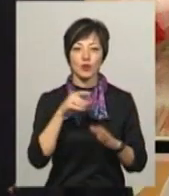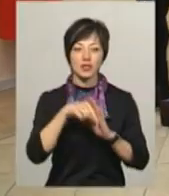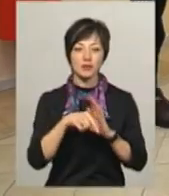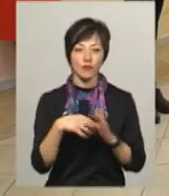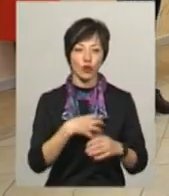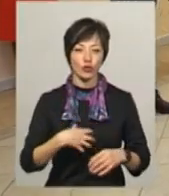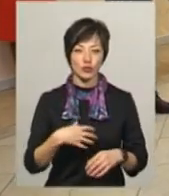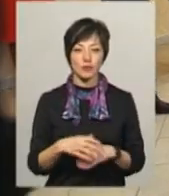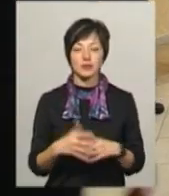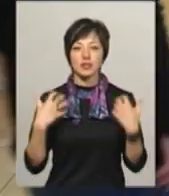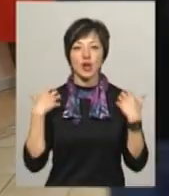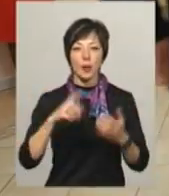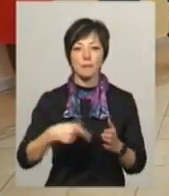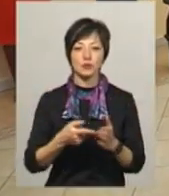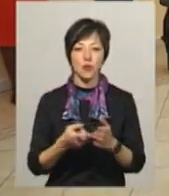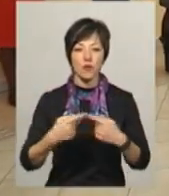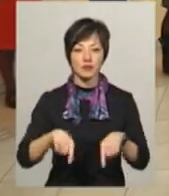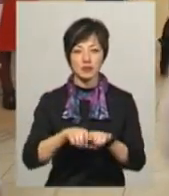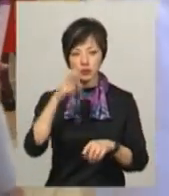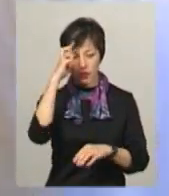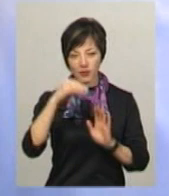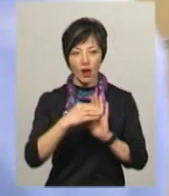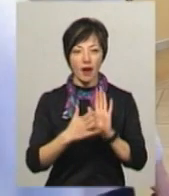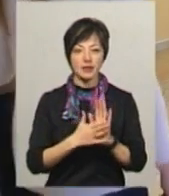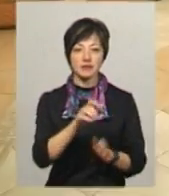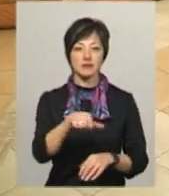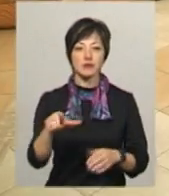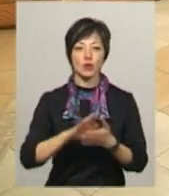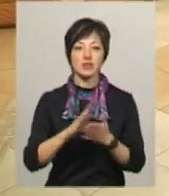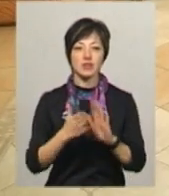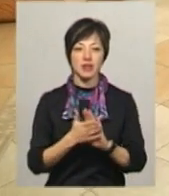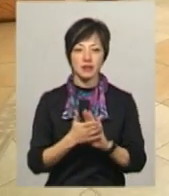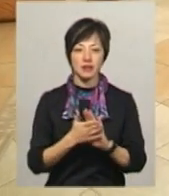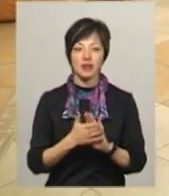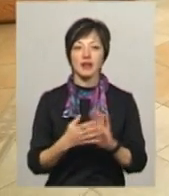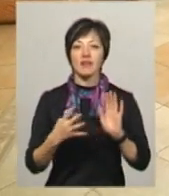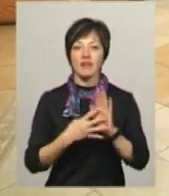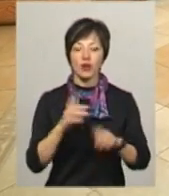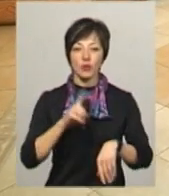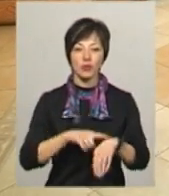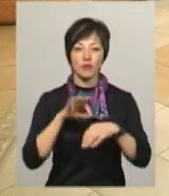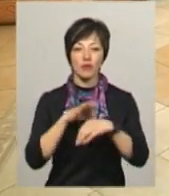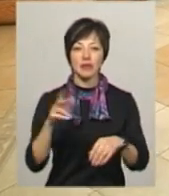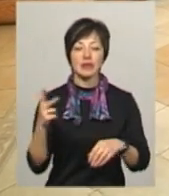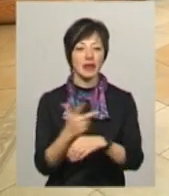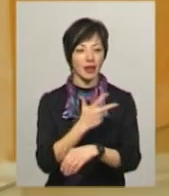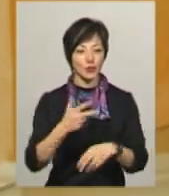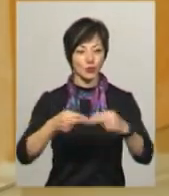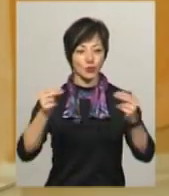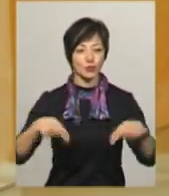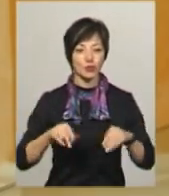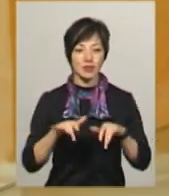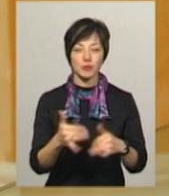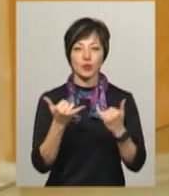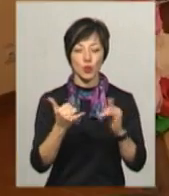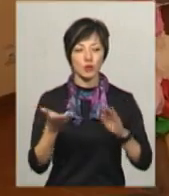символічно. Начальник Хмельницького міського відділу державної реєстрації актів цивільного стану Марина Зубова в 9-й годині проводить третю шлюбну церемонію. Їх